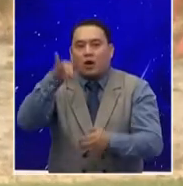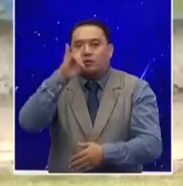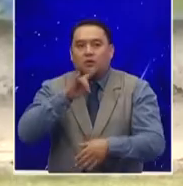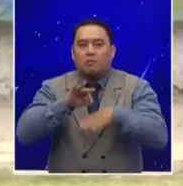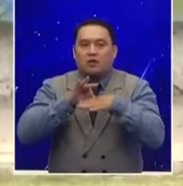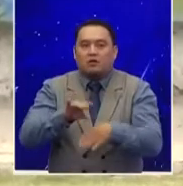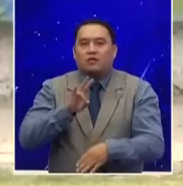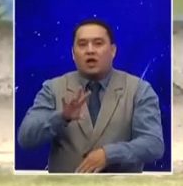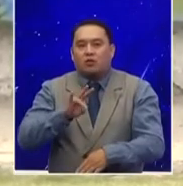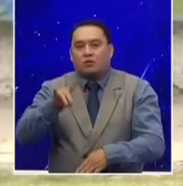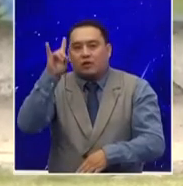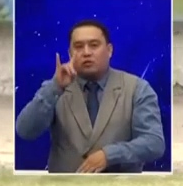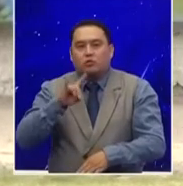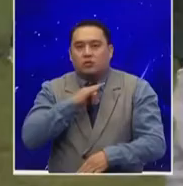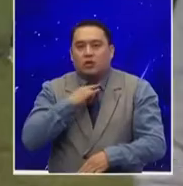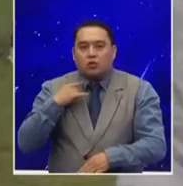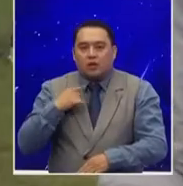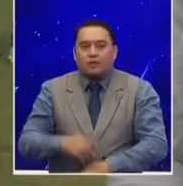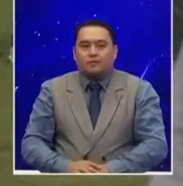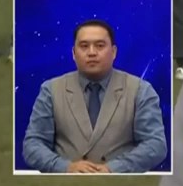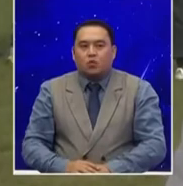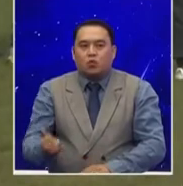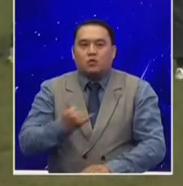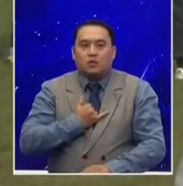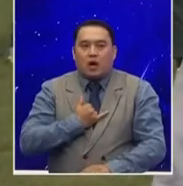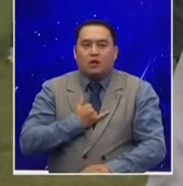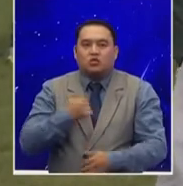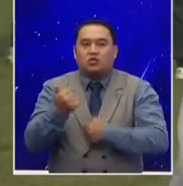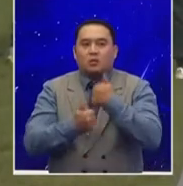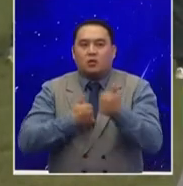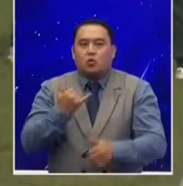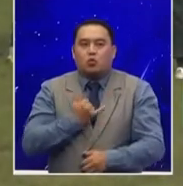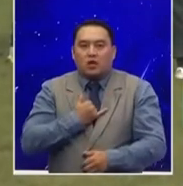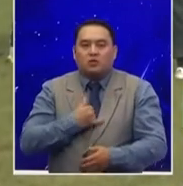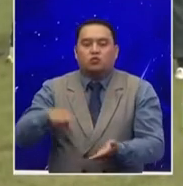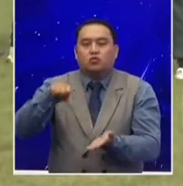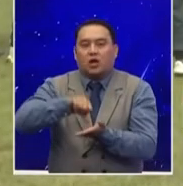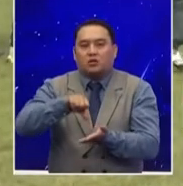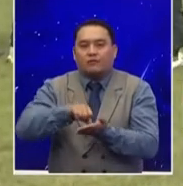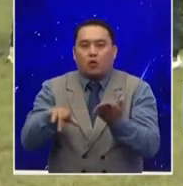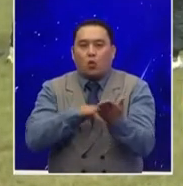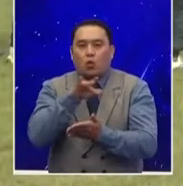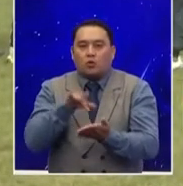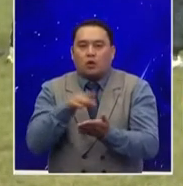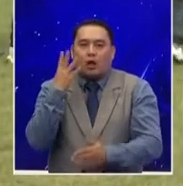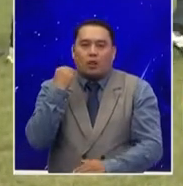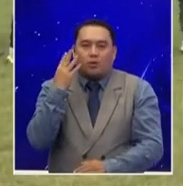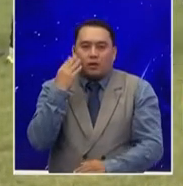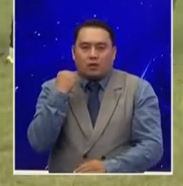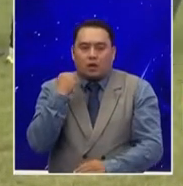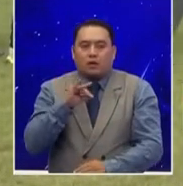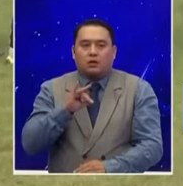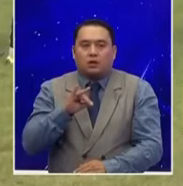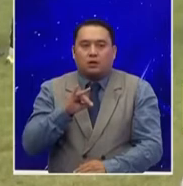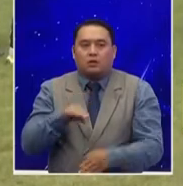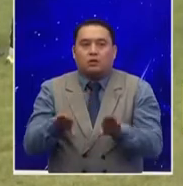пройдет в ноябре в Талдыкургане. В основном весь чемпионат мы боремся с городом Алмата. Там